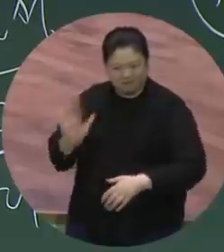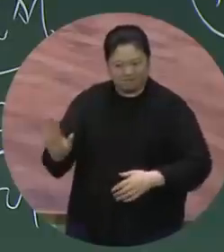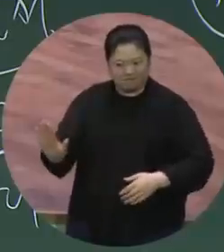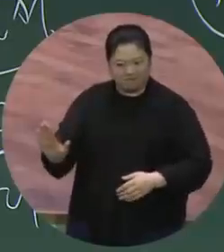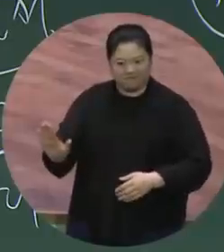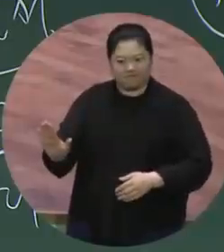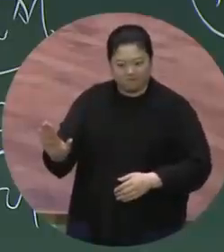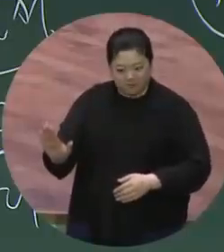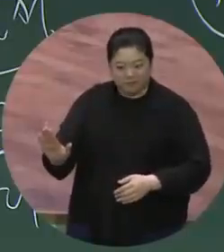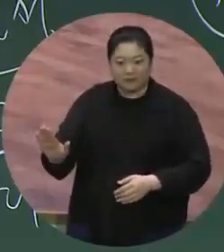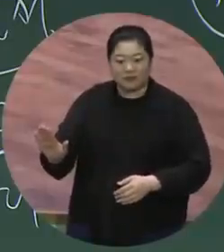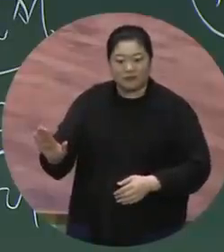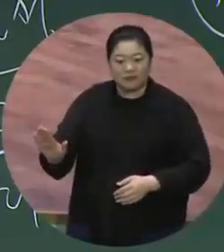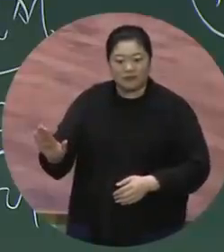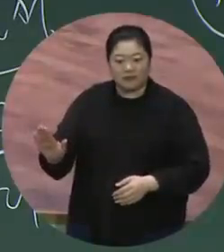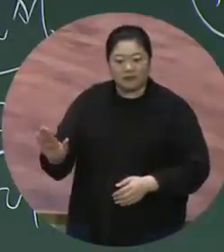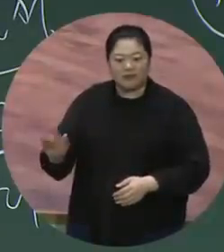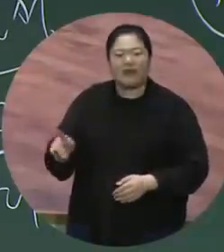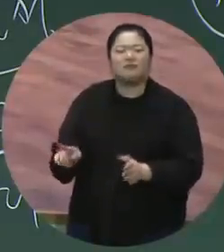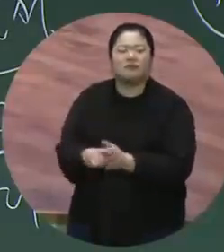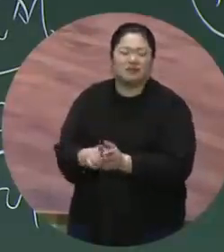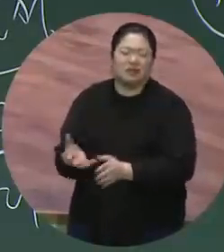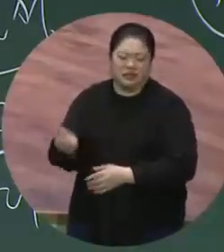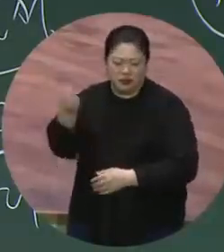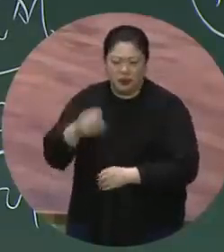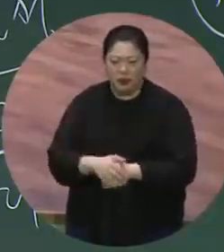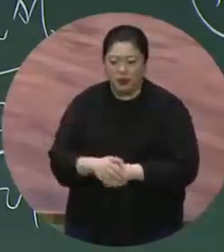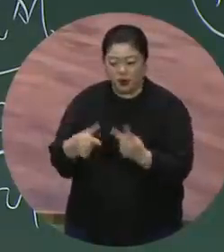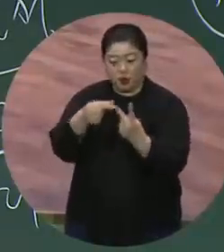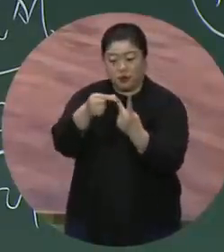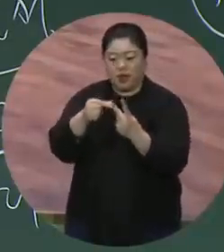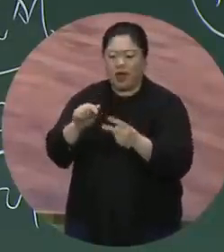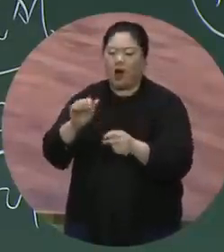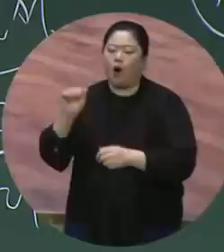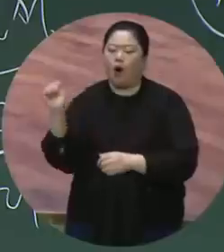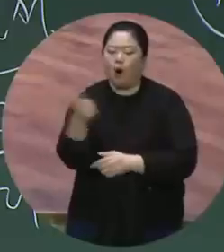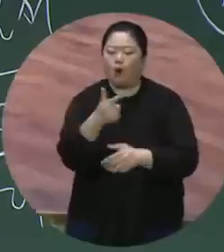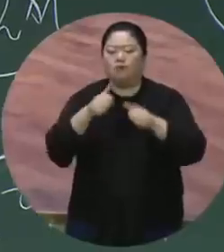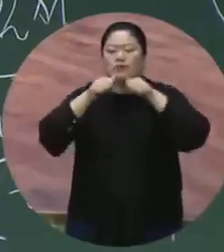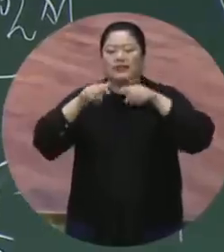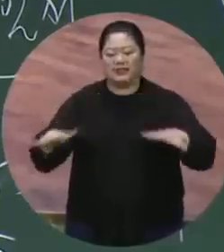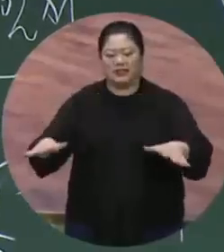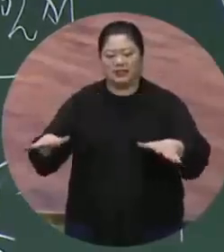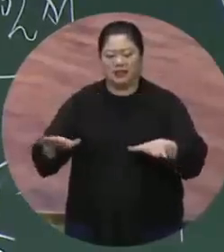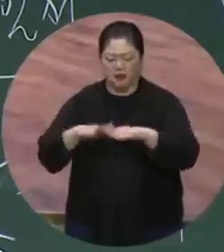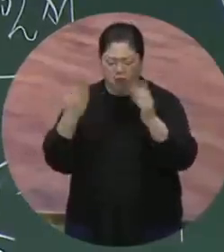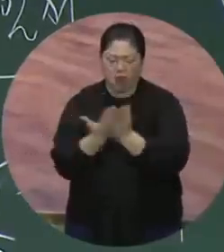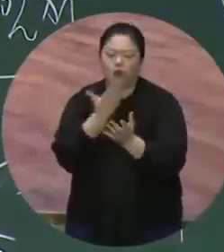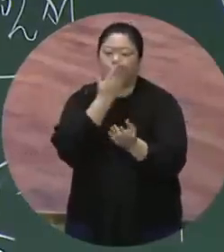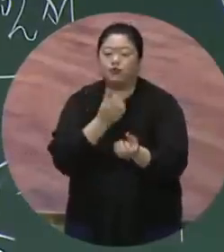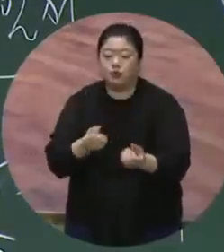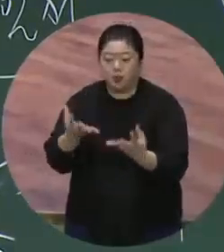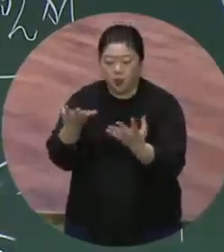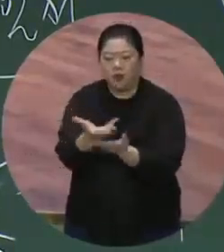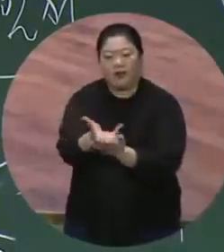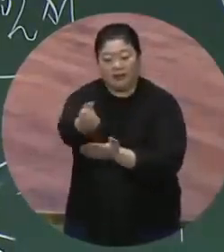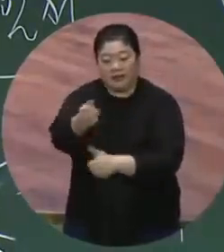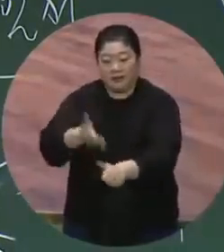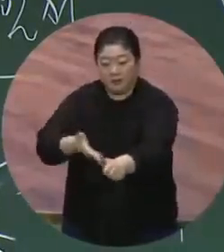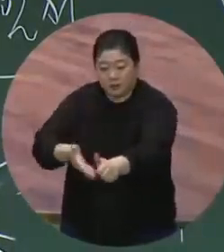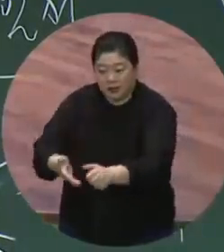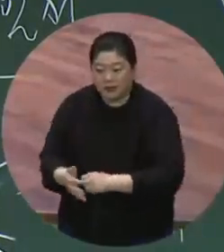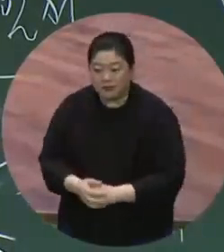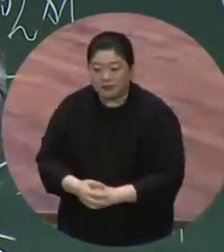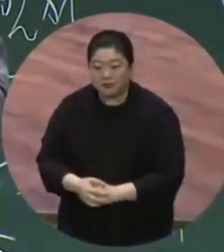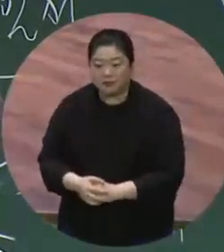올 블레싱의 하나님을 체험할 수 있기를 바랍니다. 하나님께서 여러분을 통해서